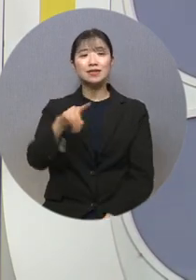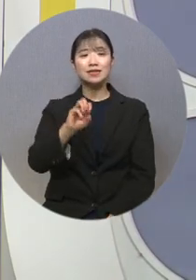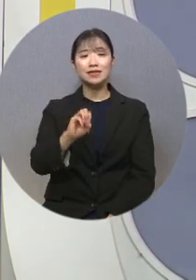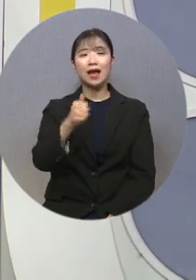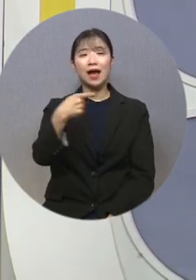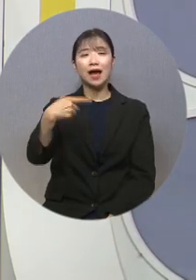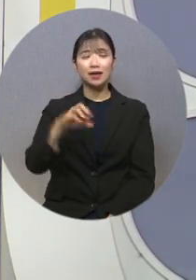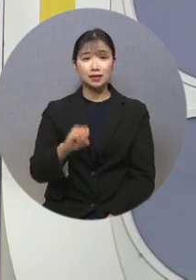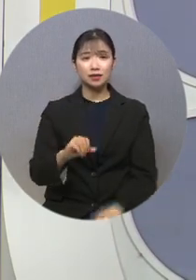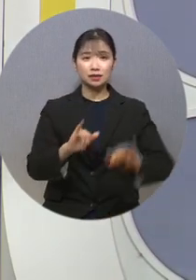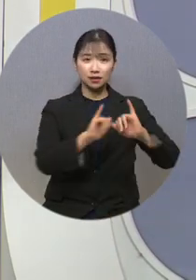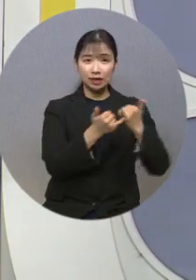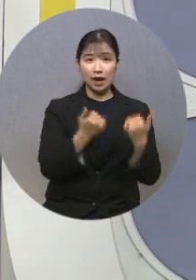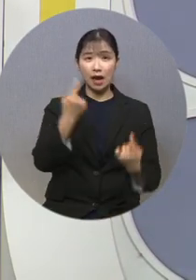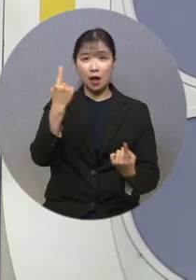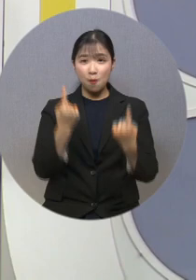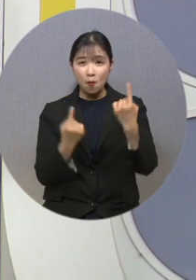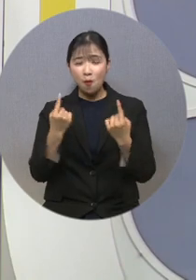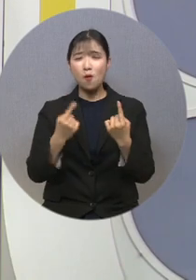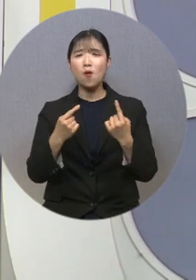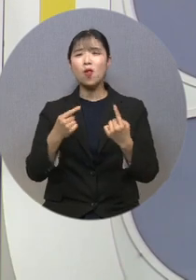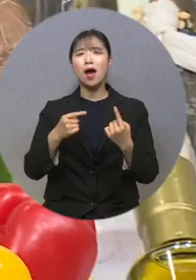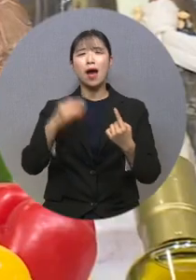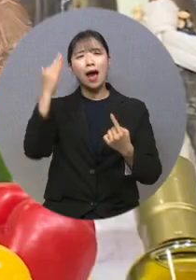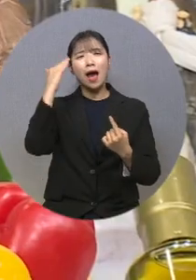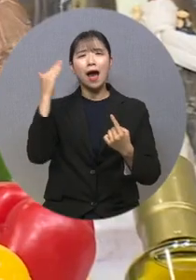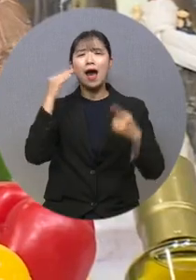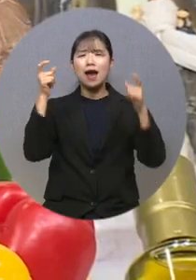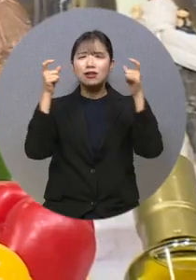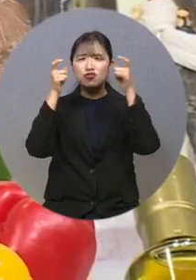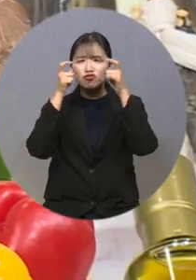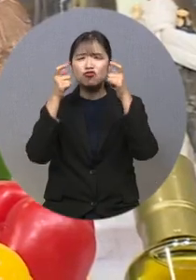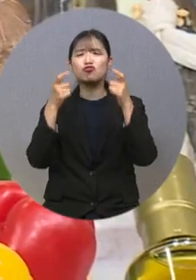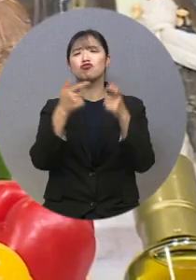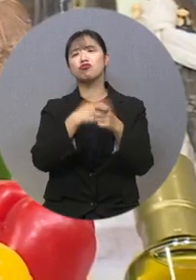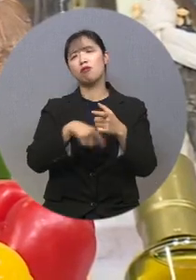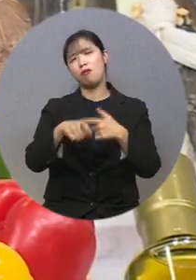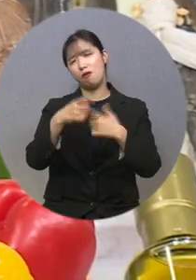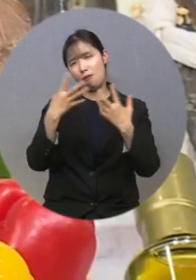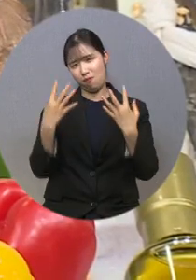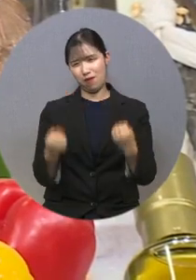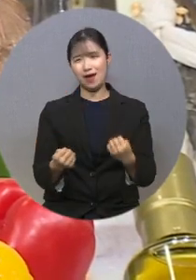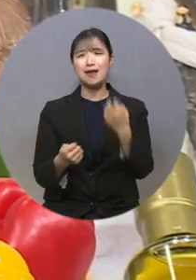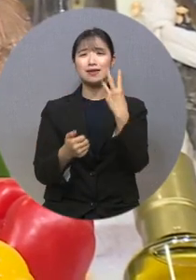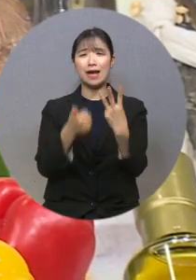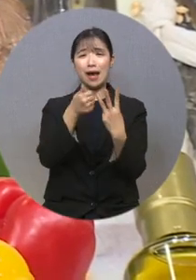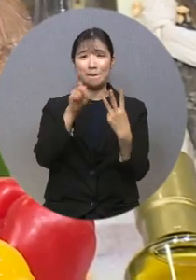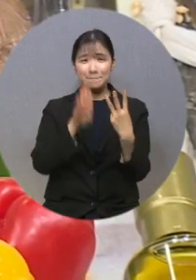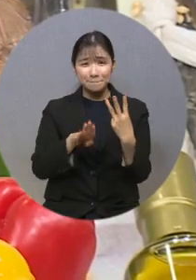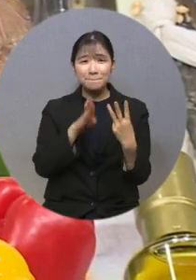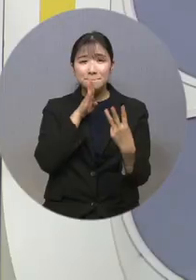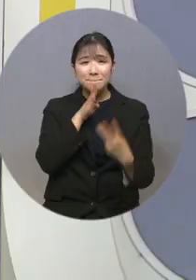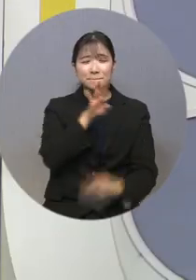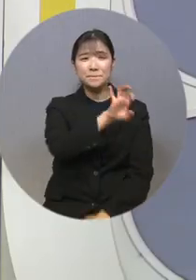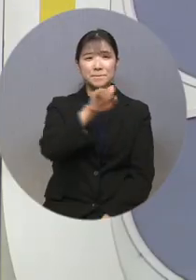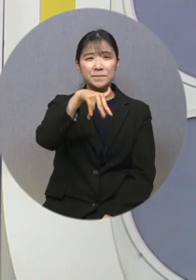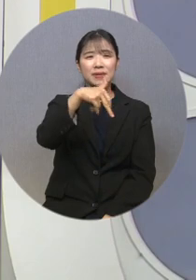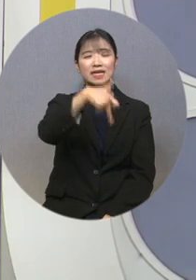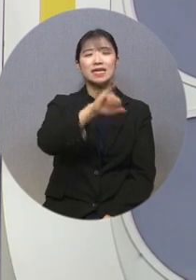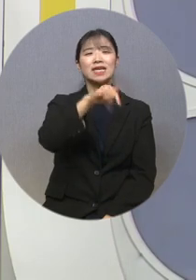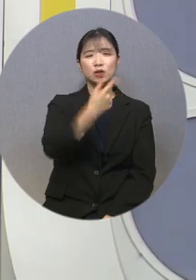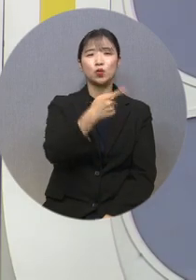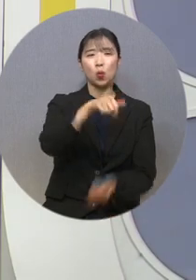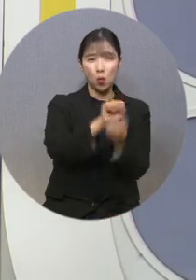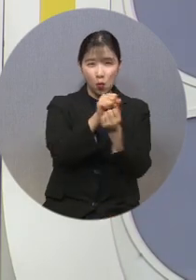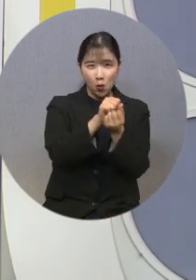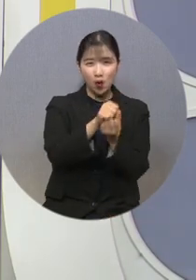경우는 사람보다 한우가 더 많다 그래요. 장은 산화. 네, 맞습니다. 희족의 표고버섯 한우. 네, 맞습니다.